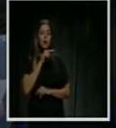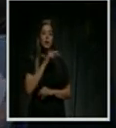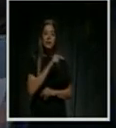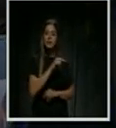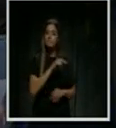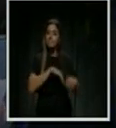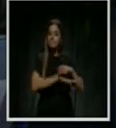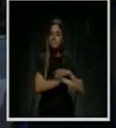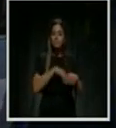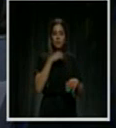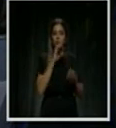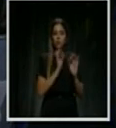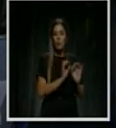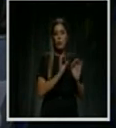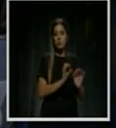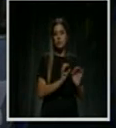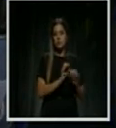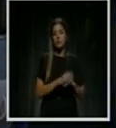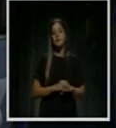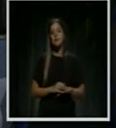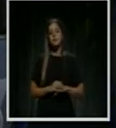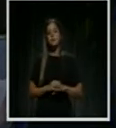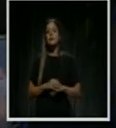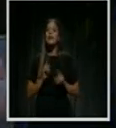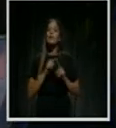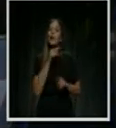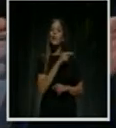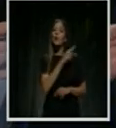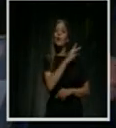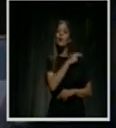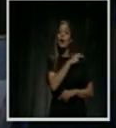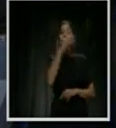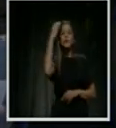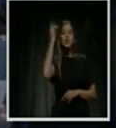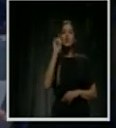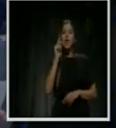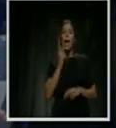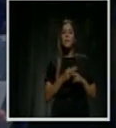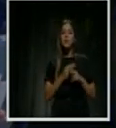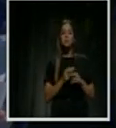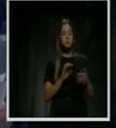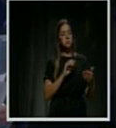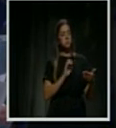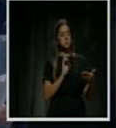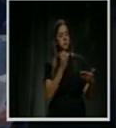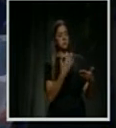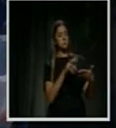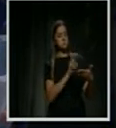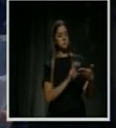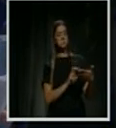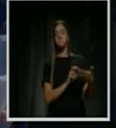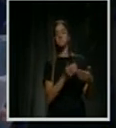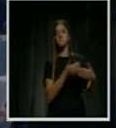L-email inbat lilu l-avukat tal-istat. Taf x'għamel? Injoraħ u baqa jagħtihom